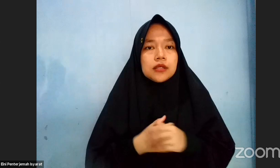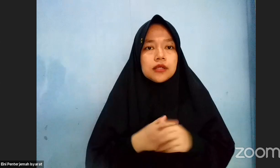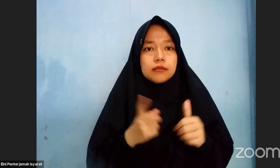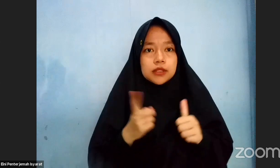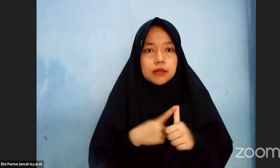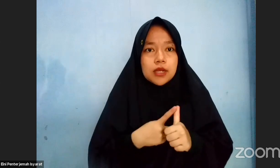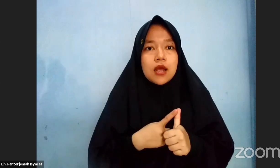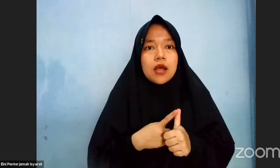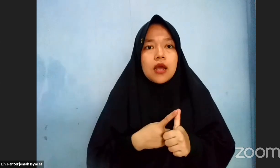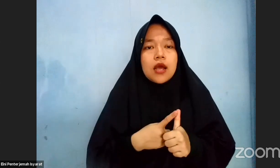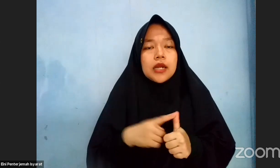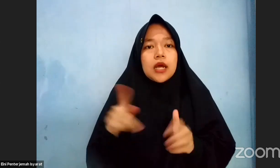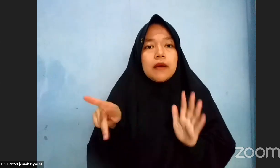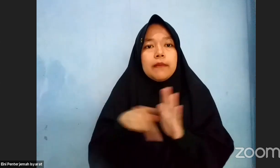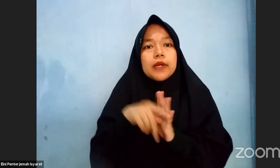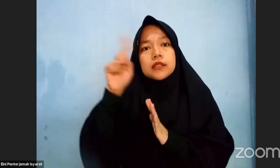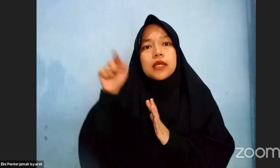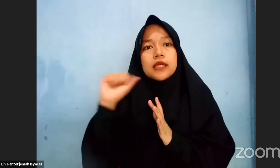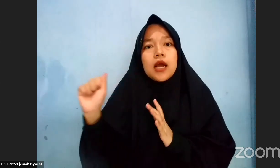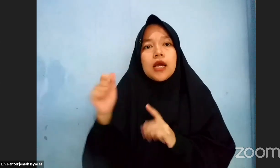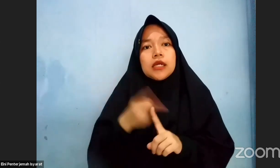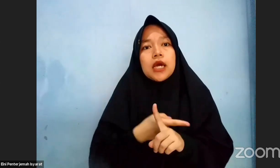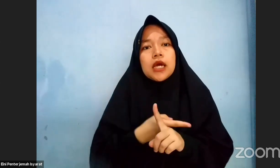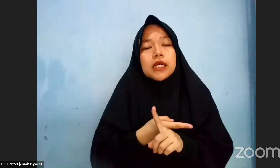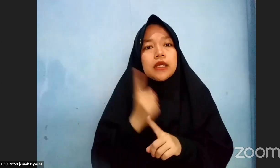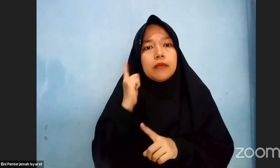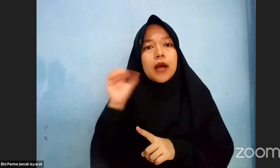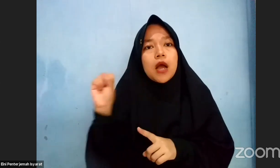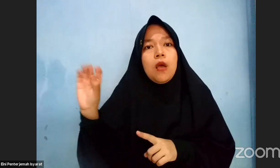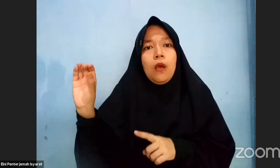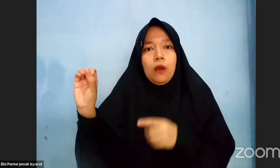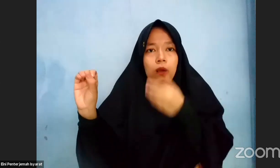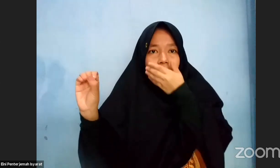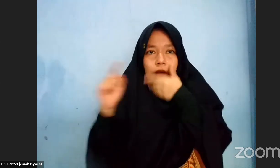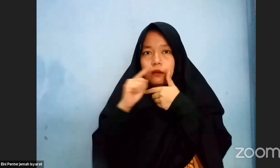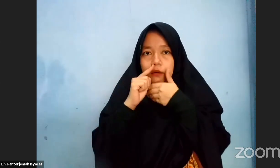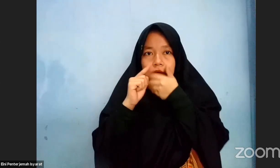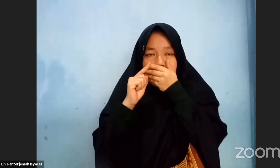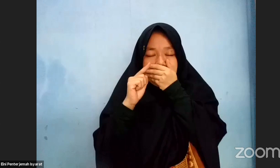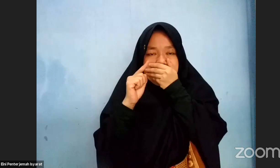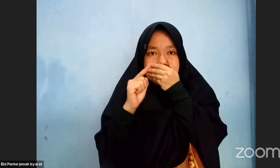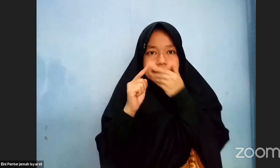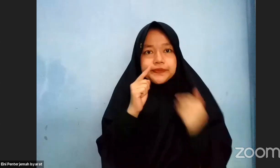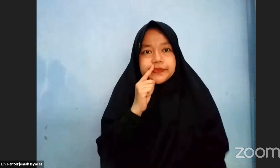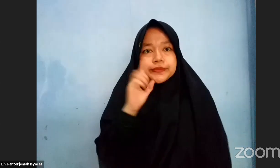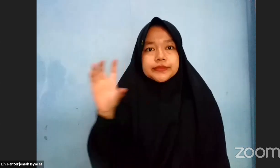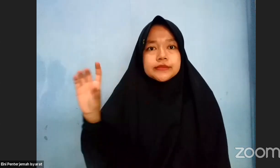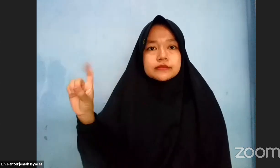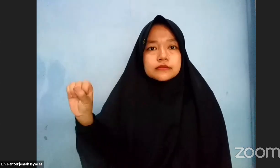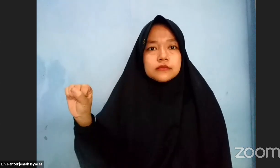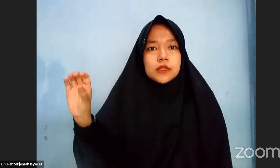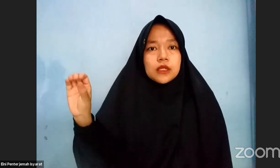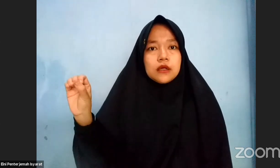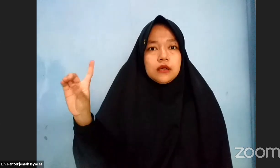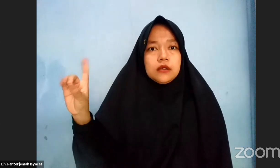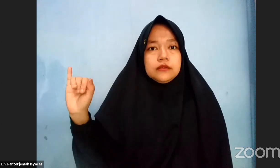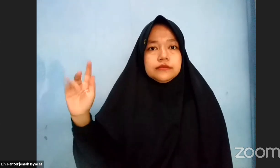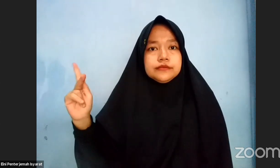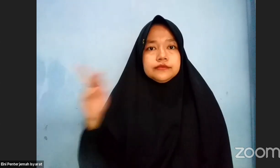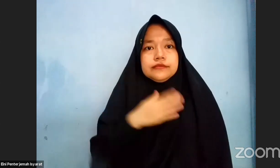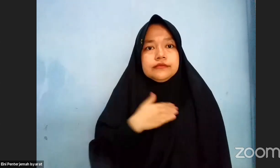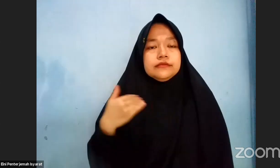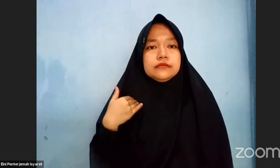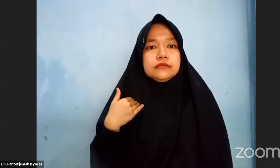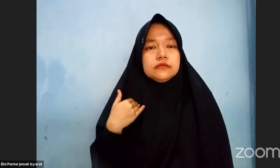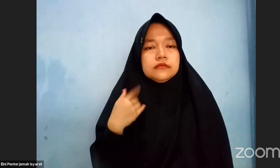pak Muhammad Shodiq dan Bu Maria intinya adalah Kapan pelatihan untuk guru SLB Bu Erma bisa langsung latihan dan tetap